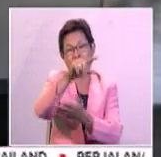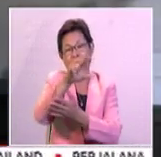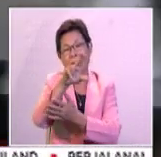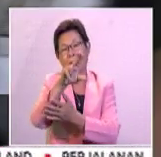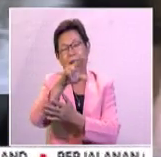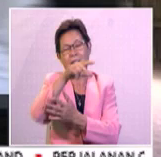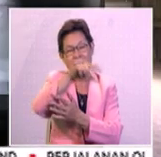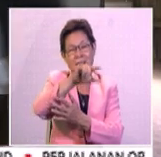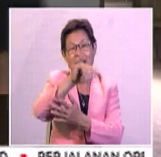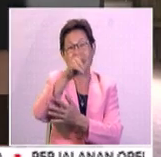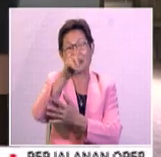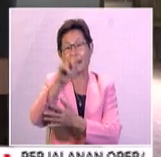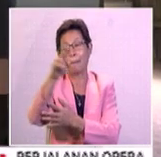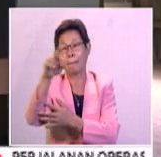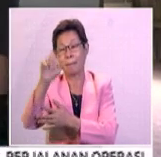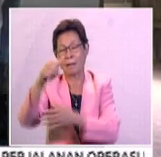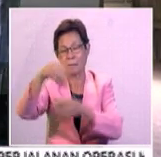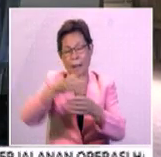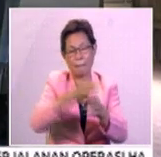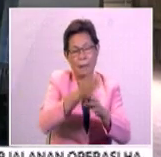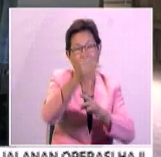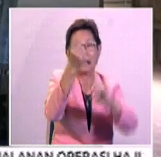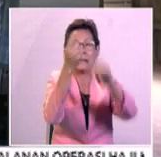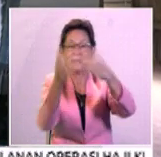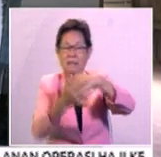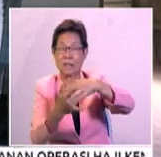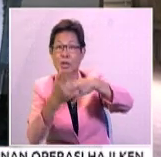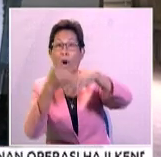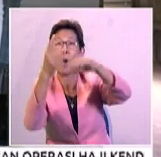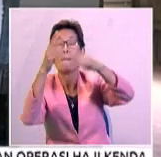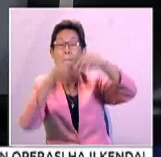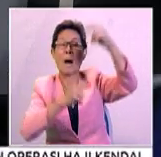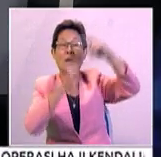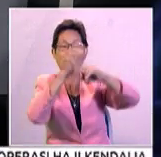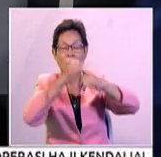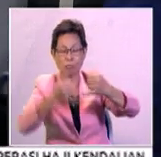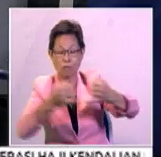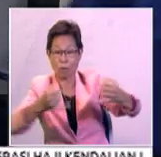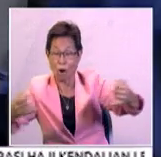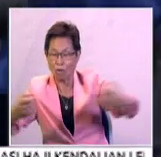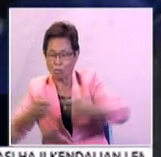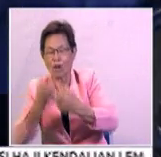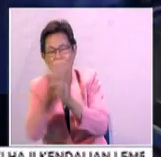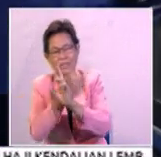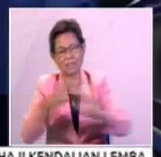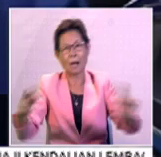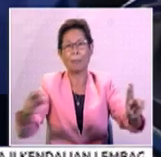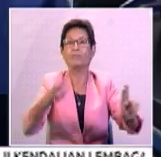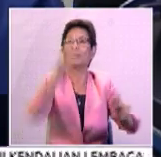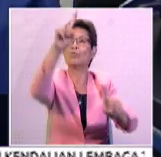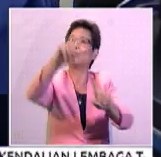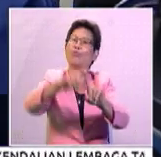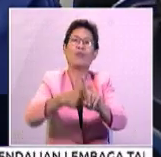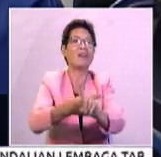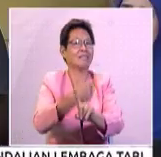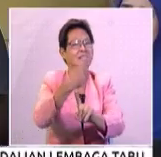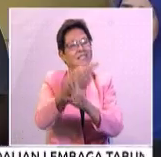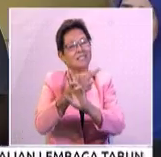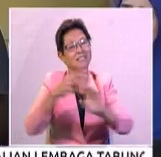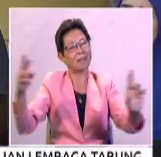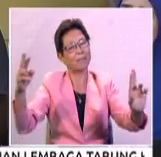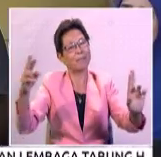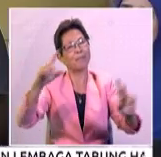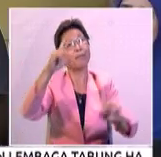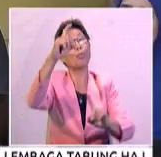Setiu dalam bidang teknologi bangunan dan pendawaian elektrik, bangunan baru itu hanya disiapkan dalam tempoh sebulan. Lain